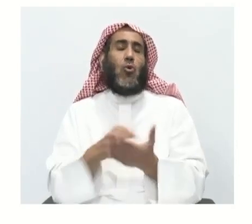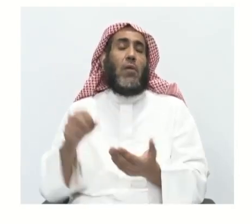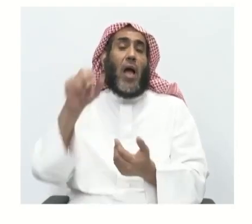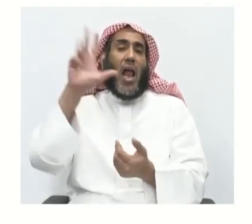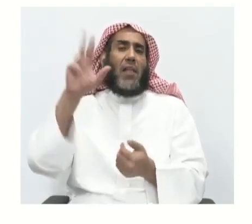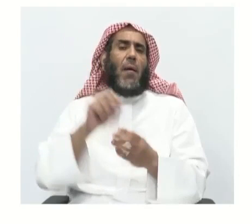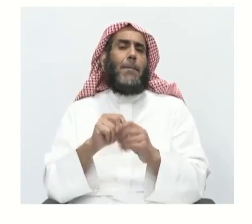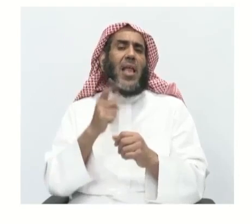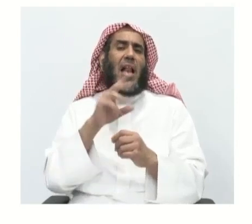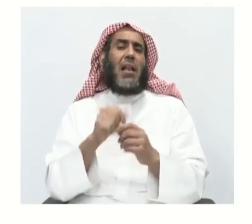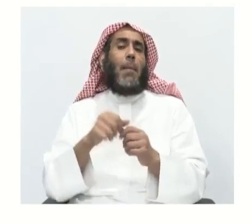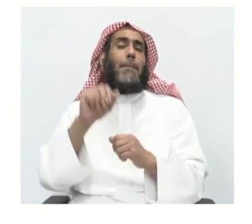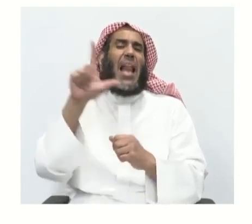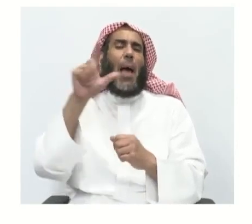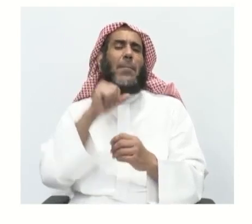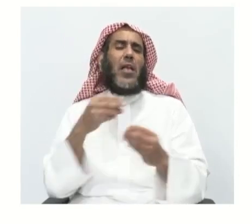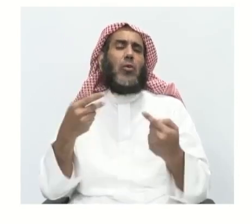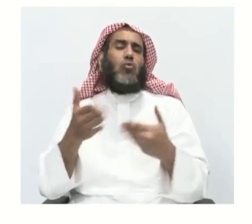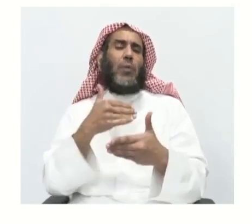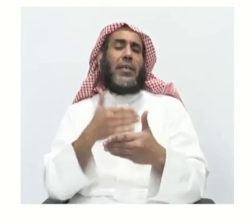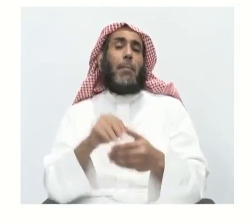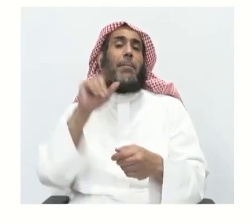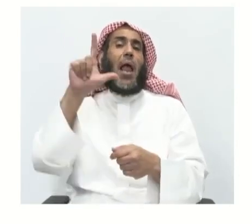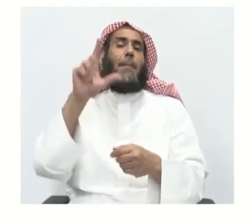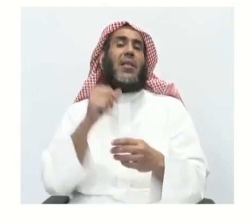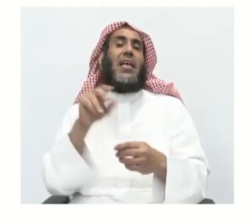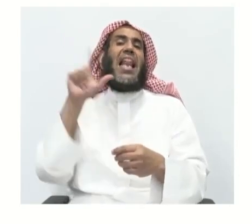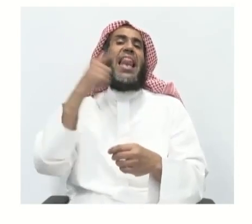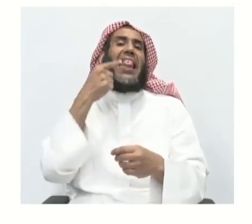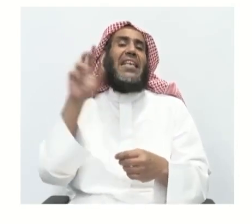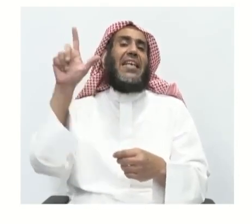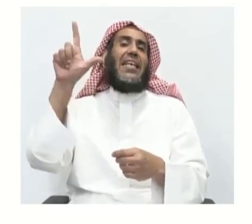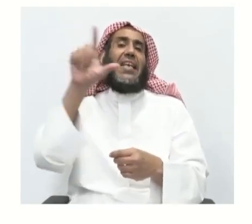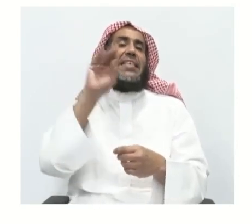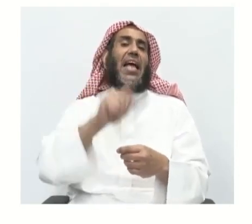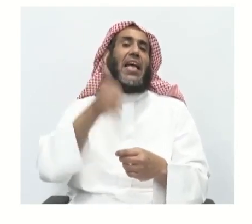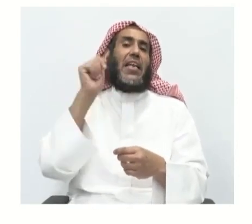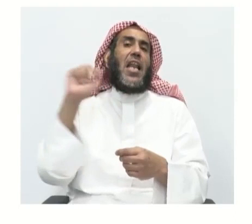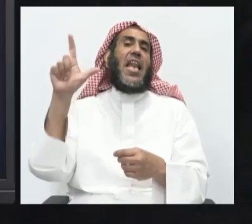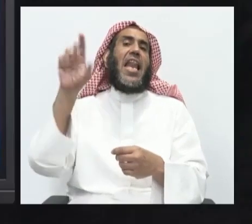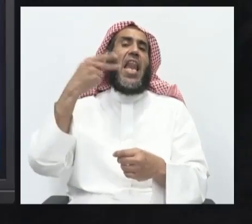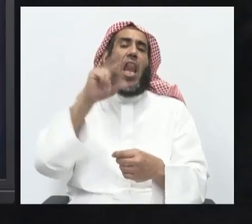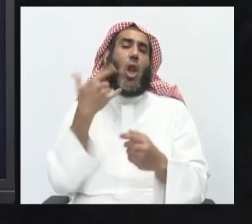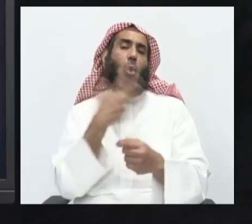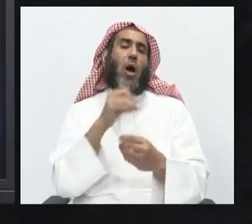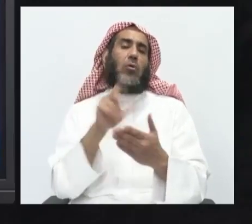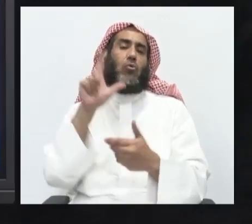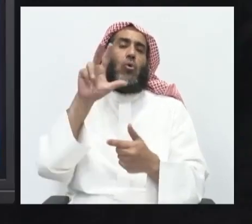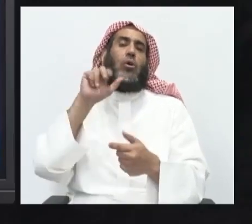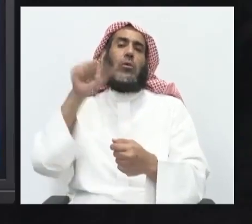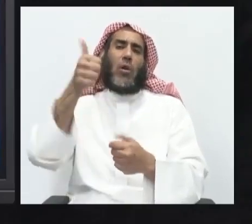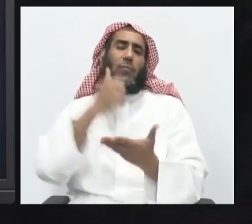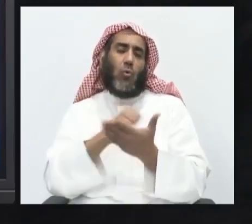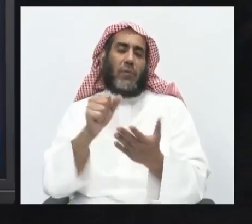التعريف من الكلمه المبدوءه بلام اذا سبقت بلام مثل للسان للغه التعريف تحذف اذا سبقت